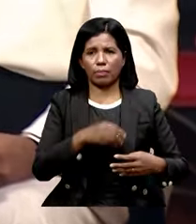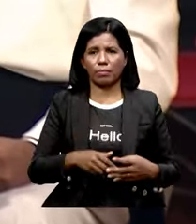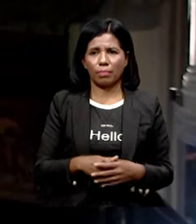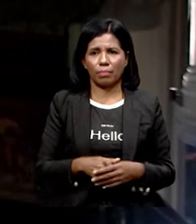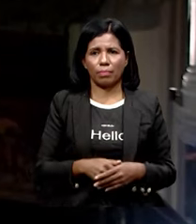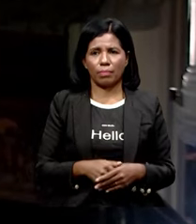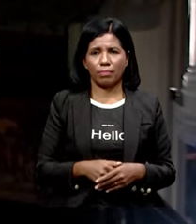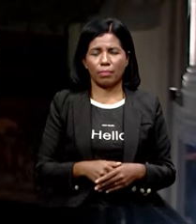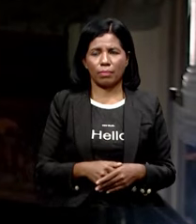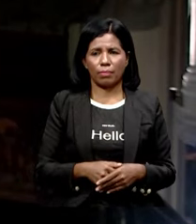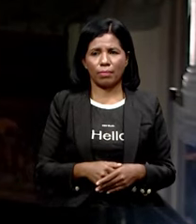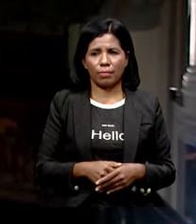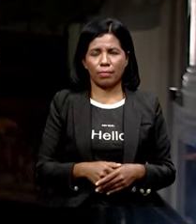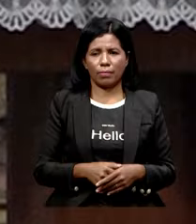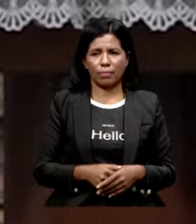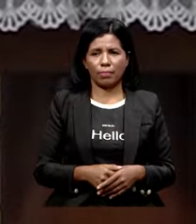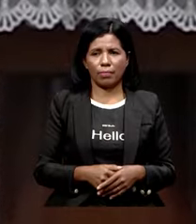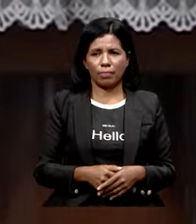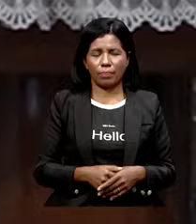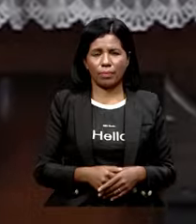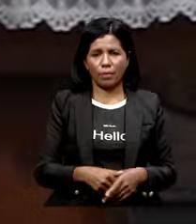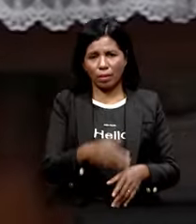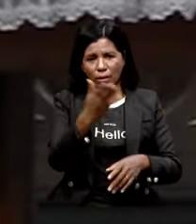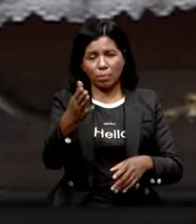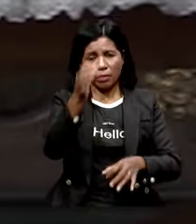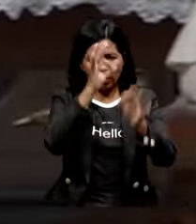È vero. Apakah Anda percaya?